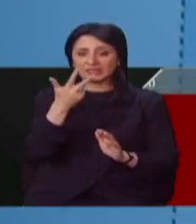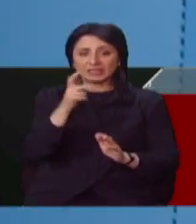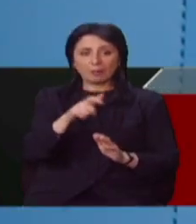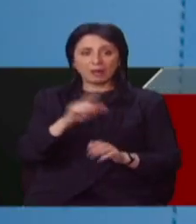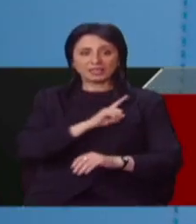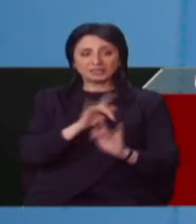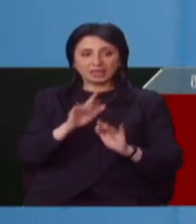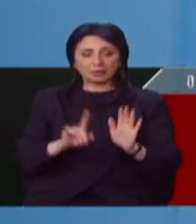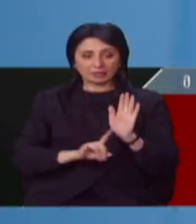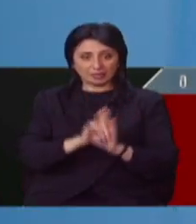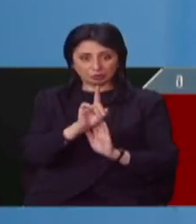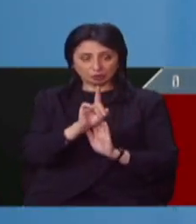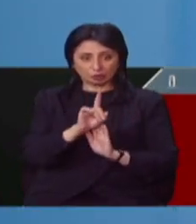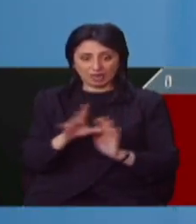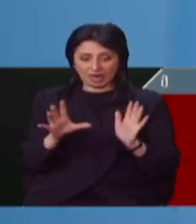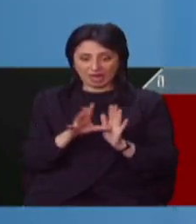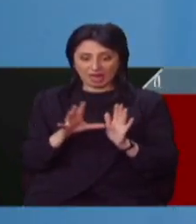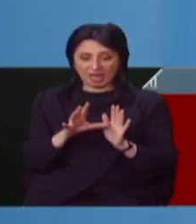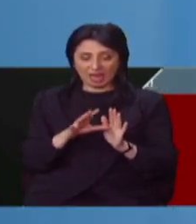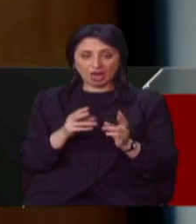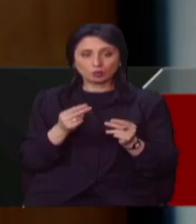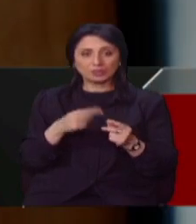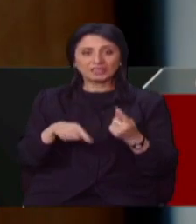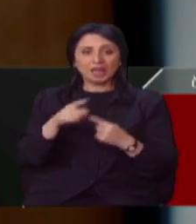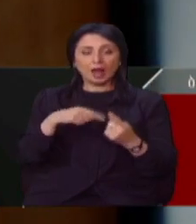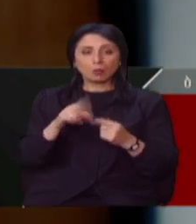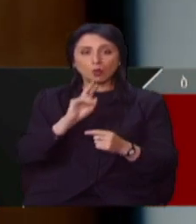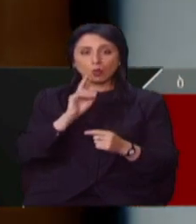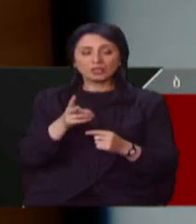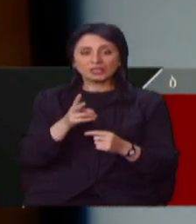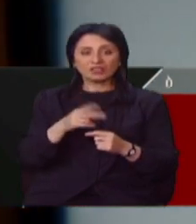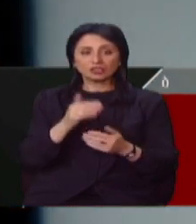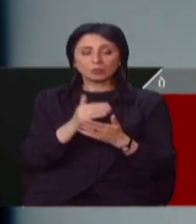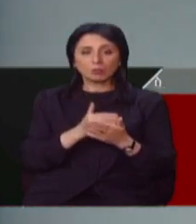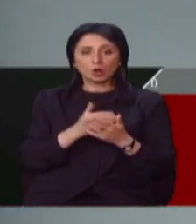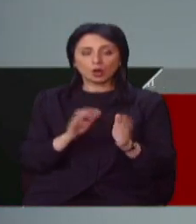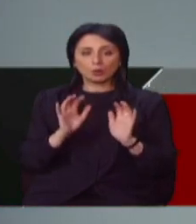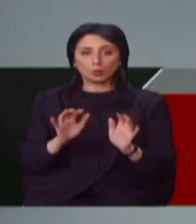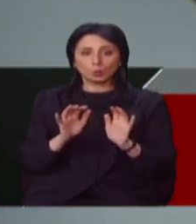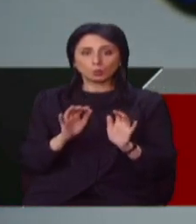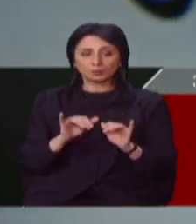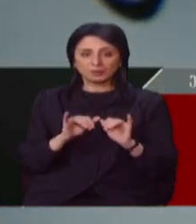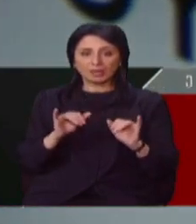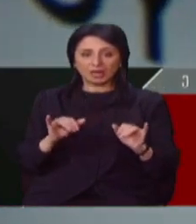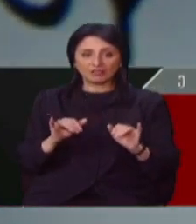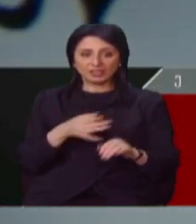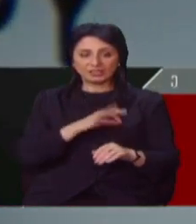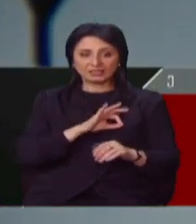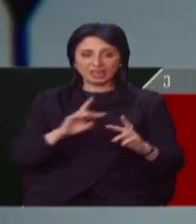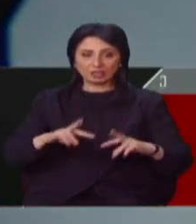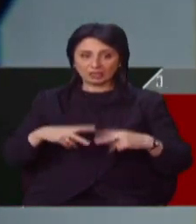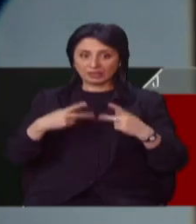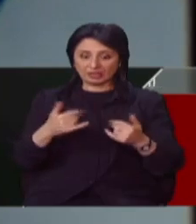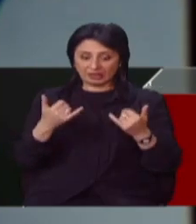ადამიანის ძალისხმევით დაიწყო. ელექტრონული საფულის სტარტაპი 2 წელიწადში პროგრამული უზრუნველყოფის განვითარების სააგენტოდ